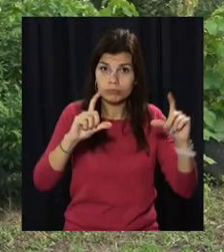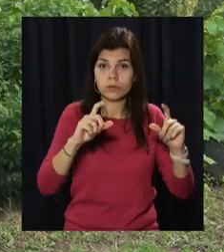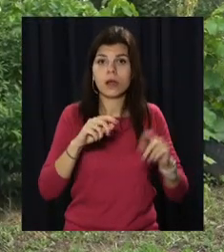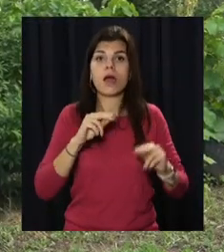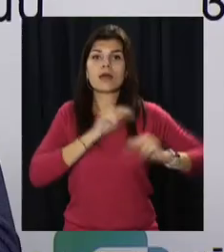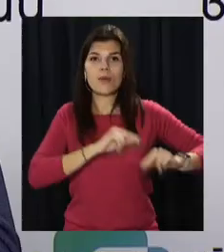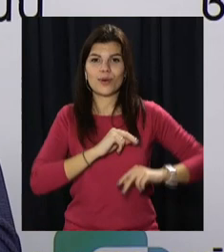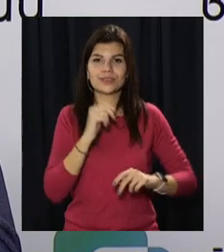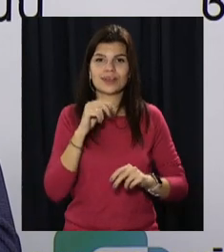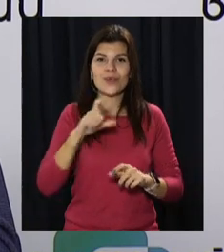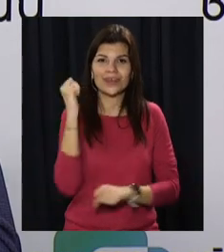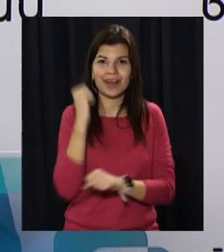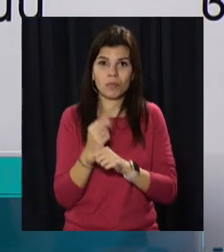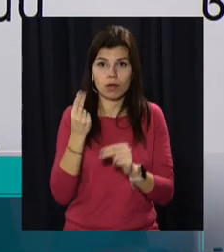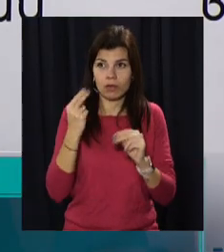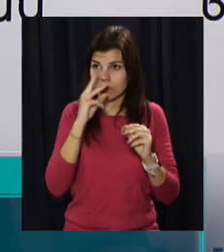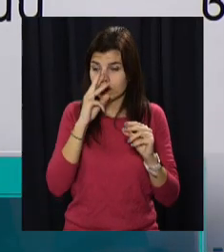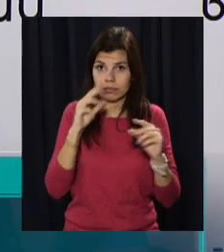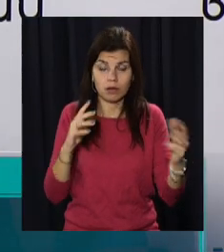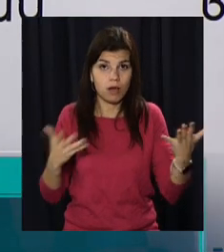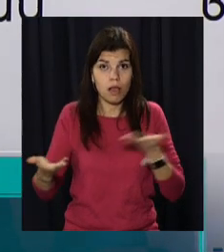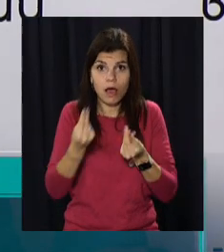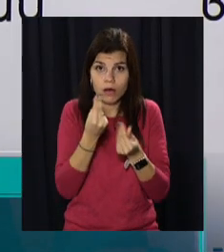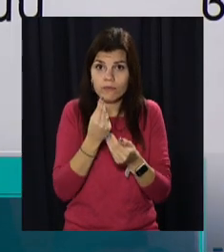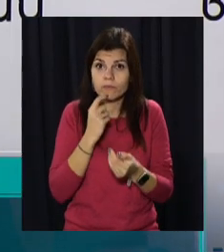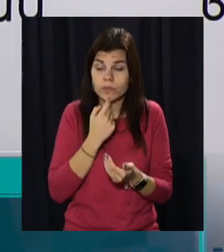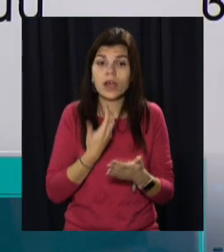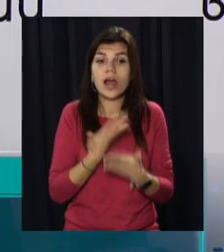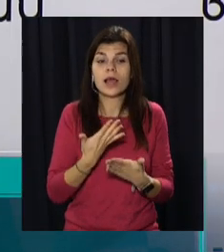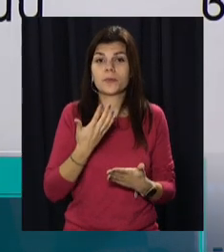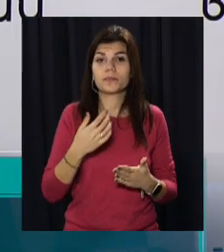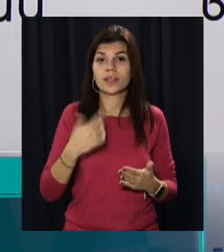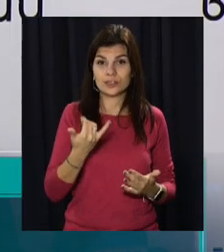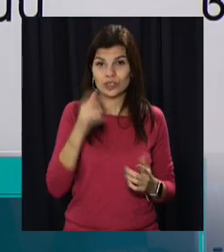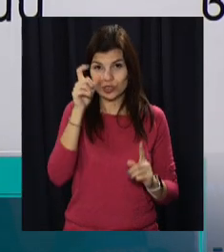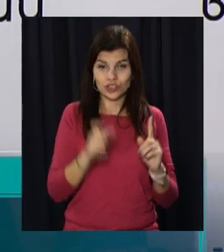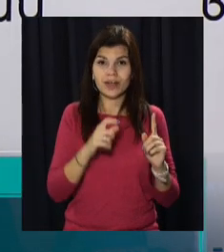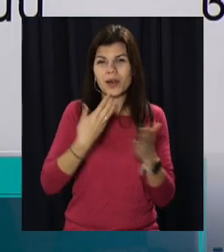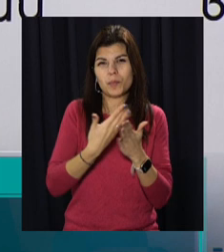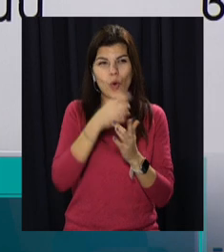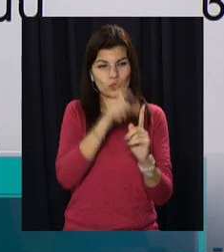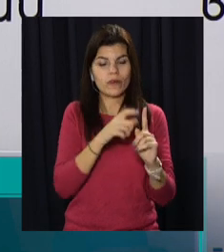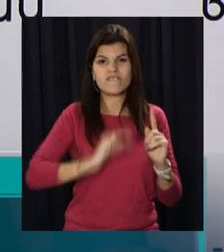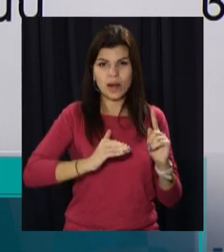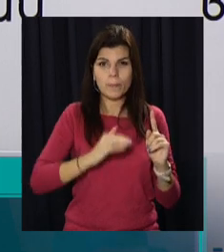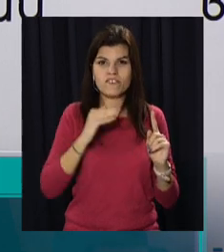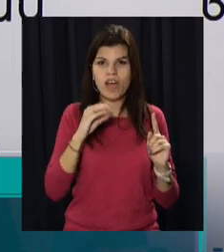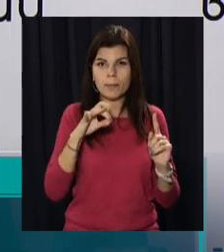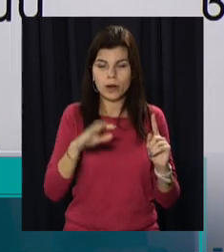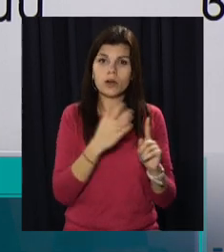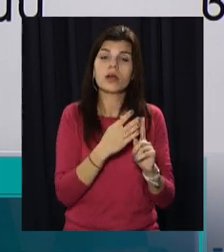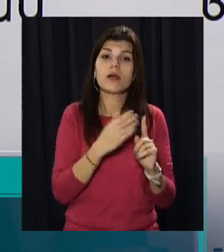агросфері. Якщо власник умовно 20 гектар сьогодні платив десь 3-4